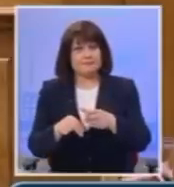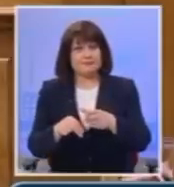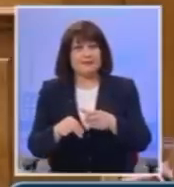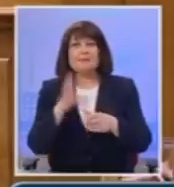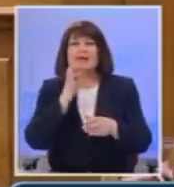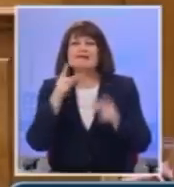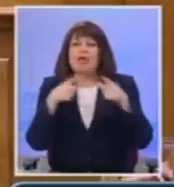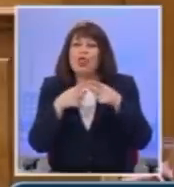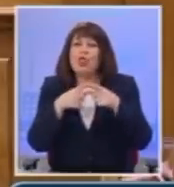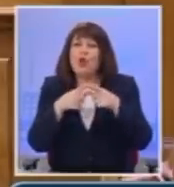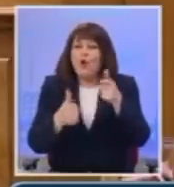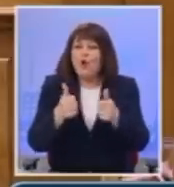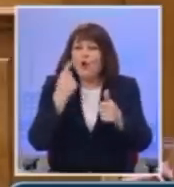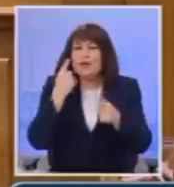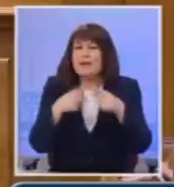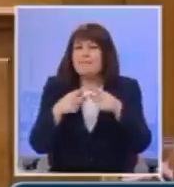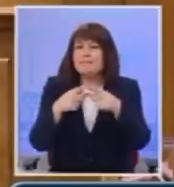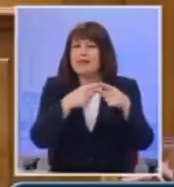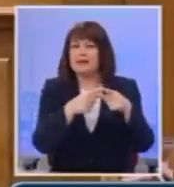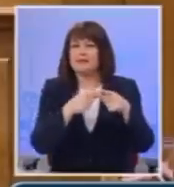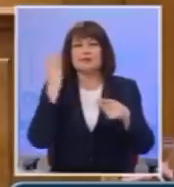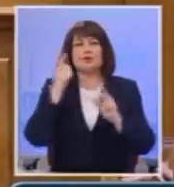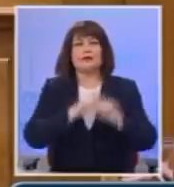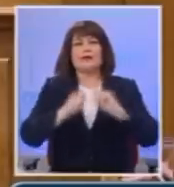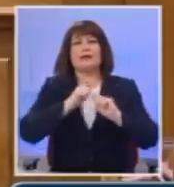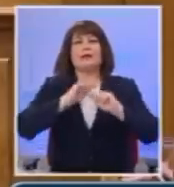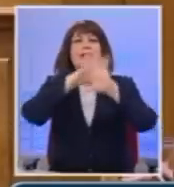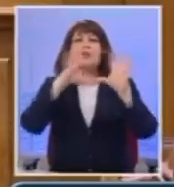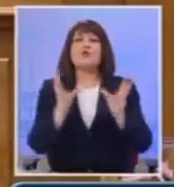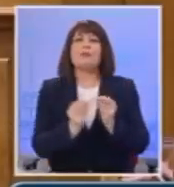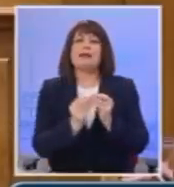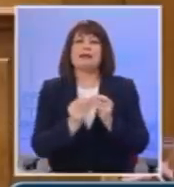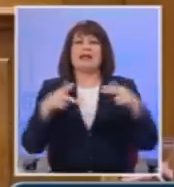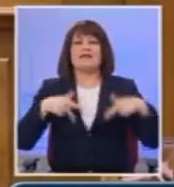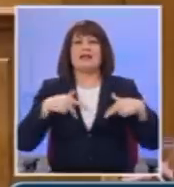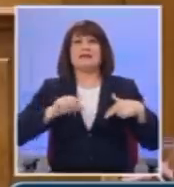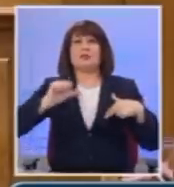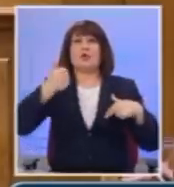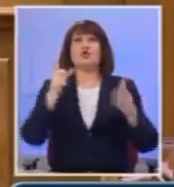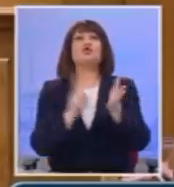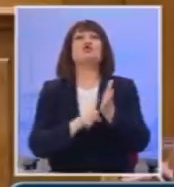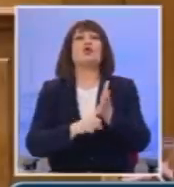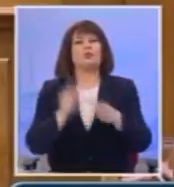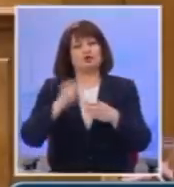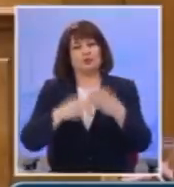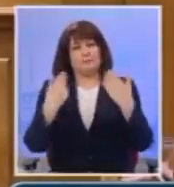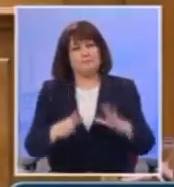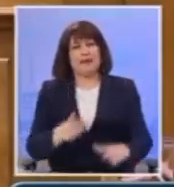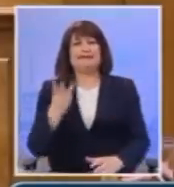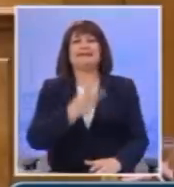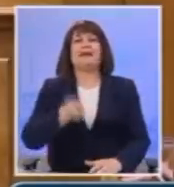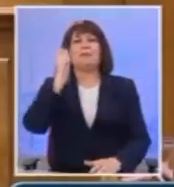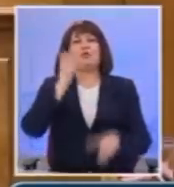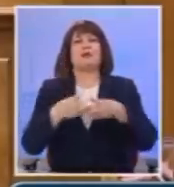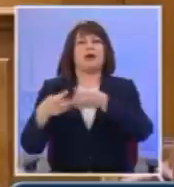test για τη δημιουργία της τότε οικουμενικής κυβέρνησης. Ήταν ο πρώτος νόμος που ψηφίστηκε από τα 3 κόμματα τότε